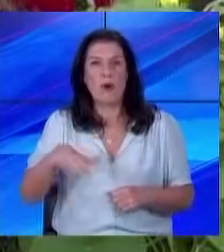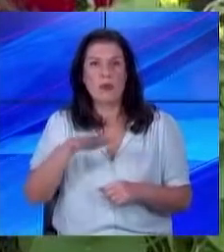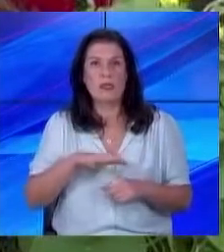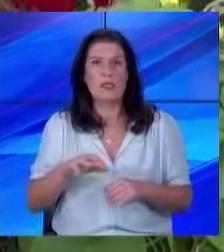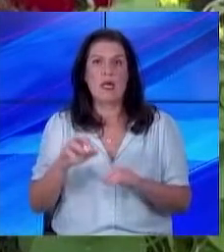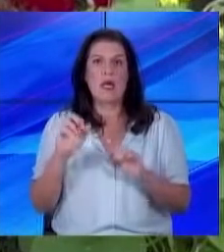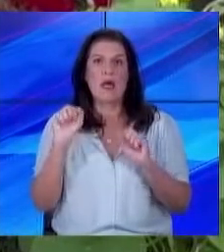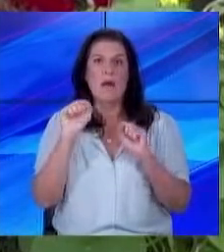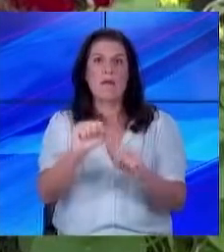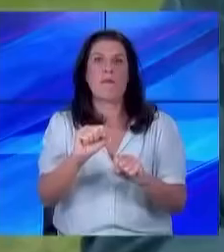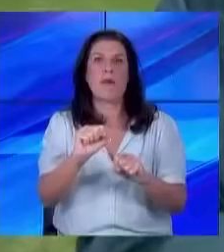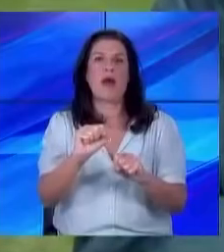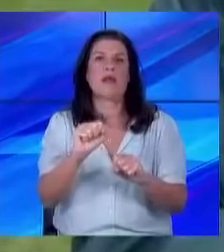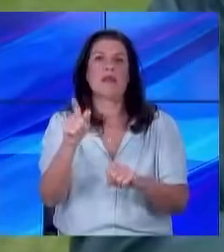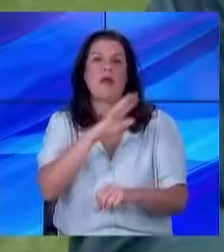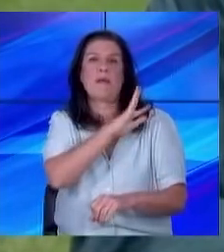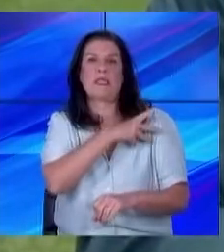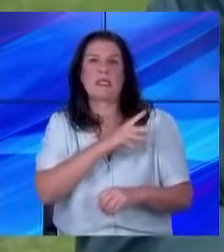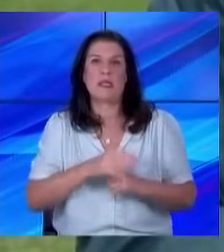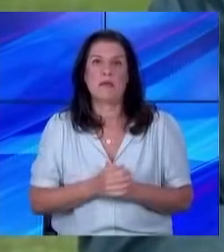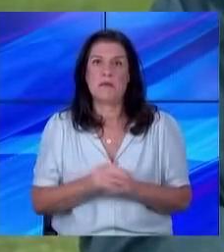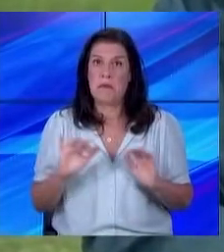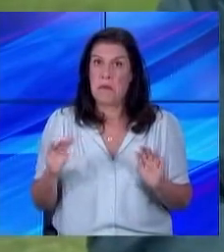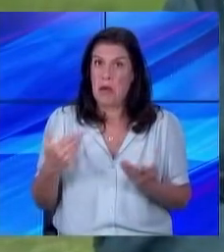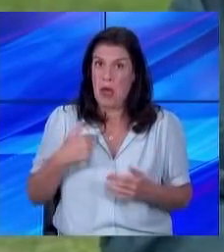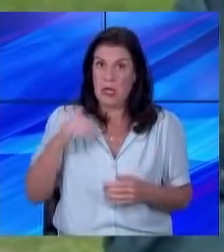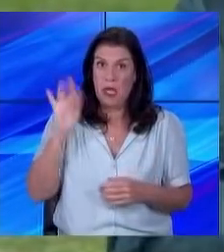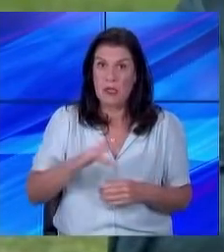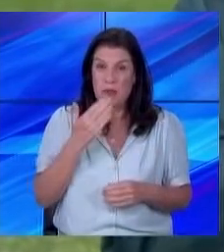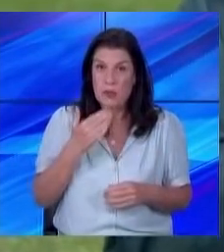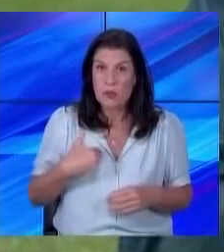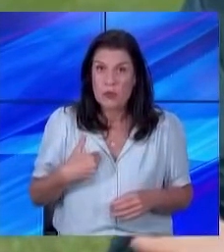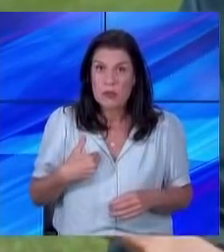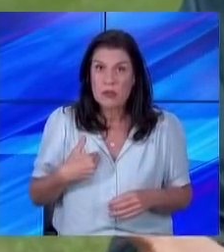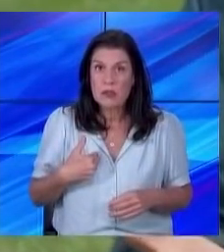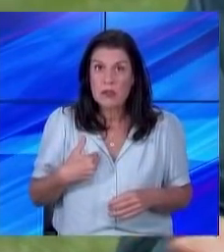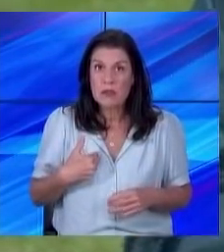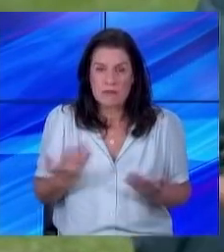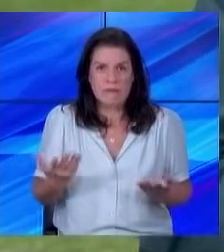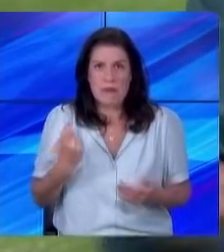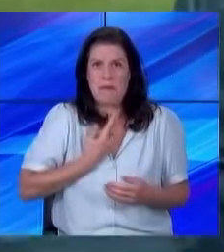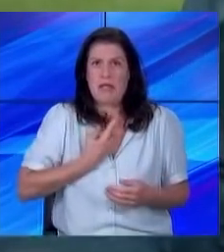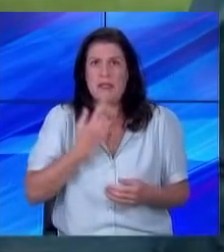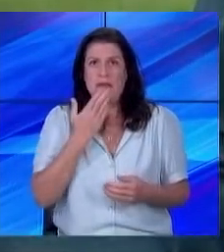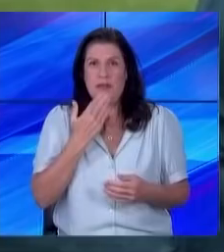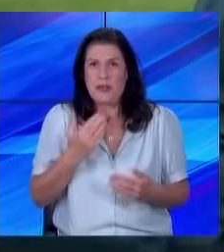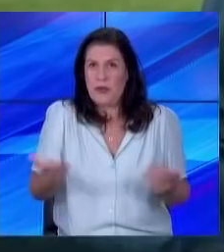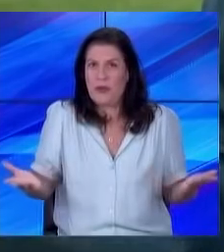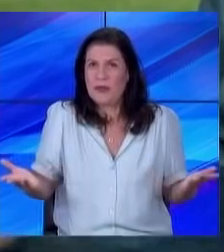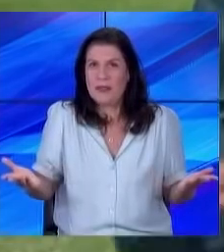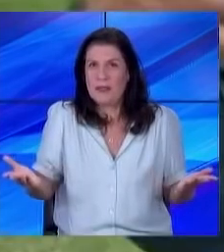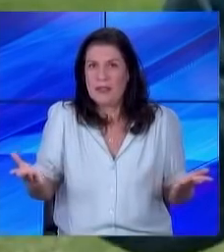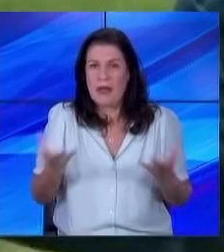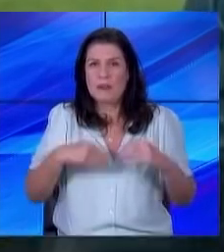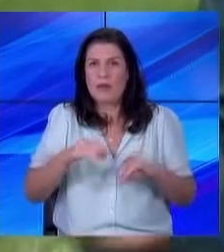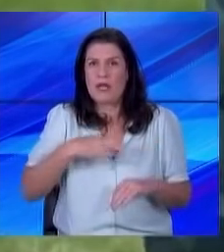מאוד בעד הפלסטינאים. What? I'm anti-Jewish? I mean, I'm a Jew. Well, my family is